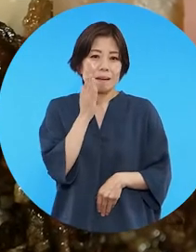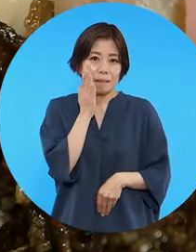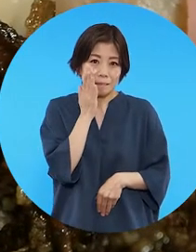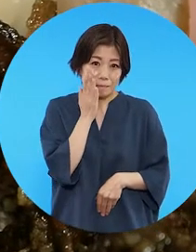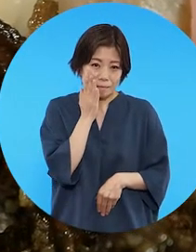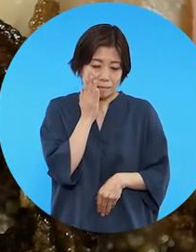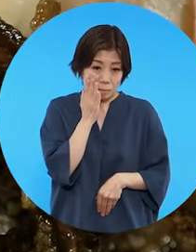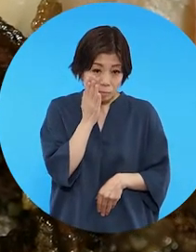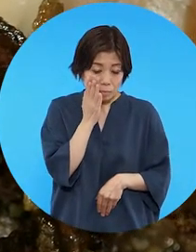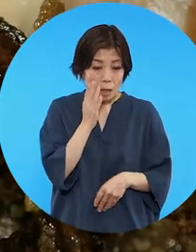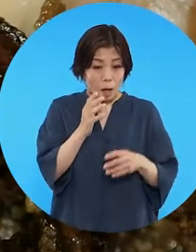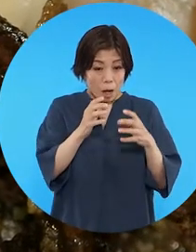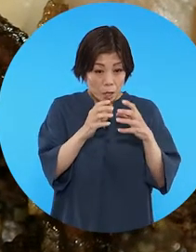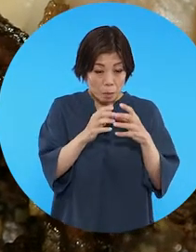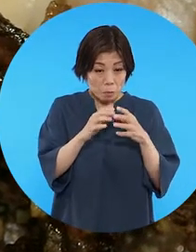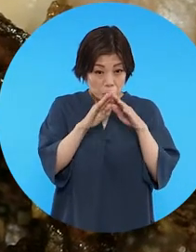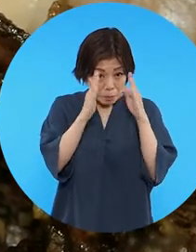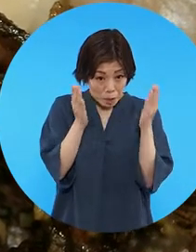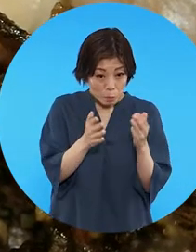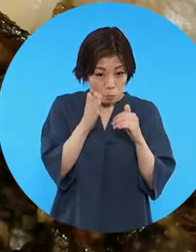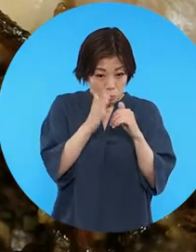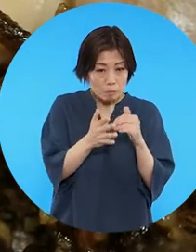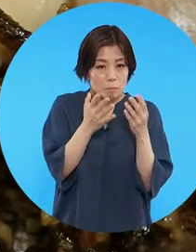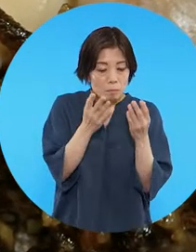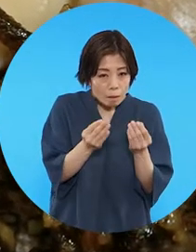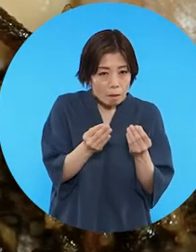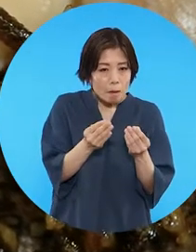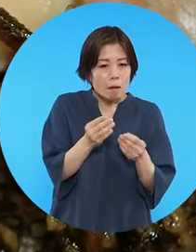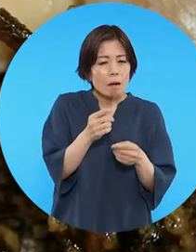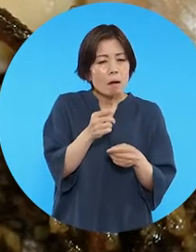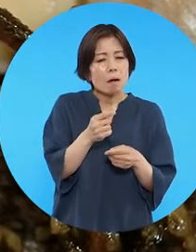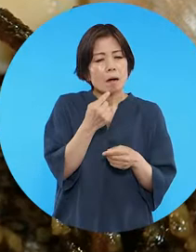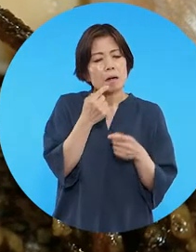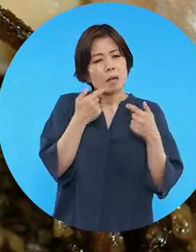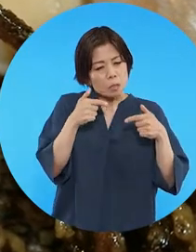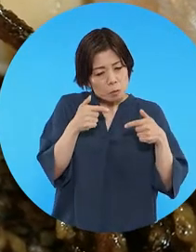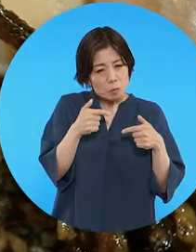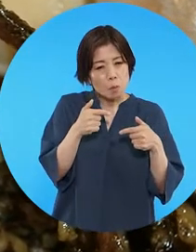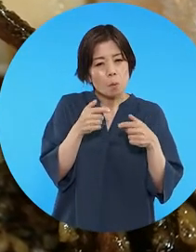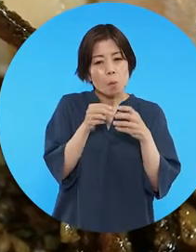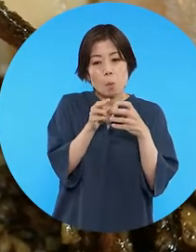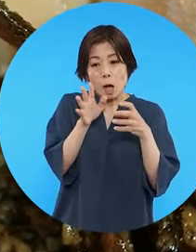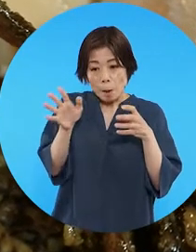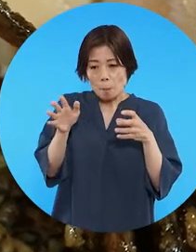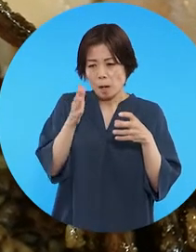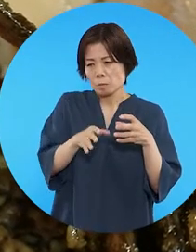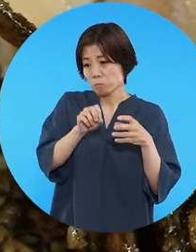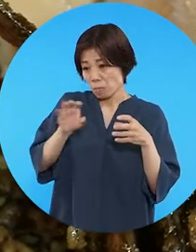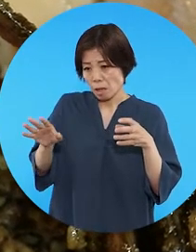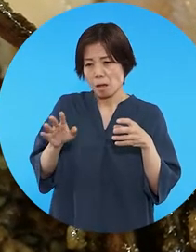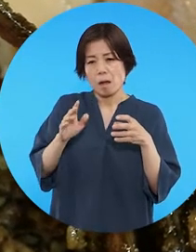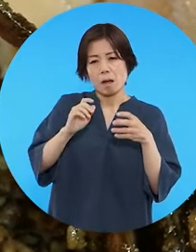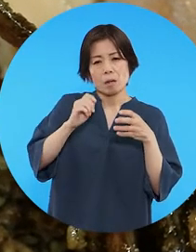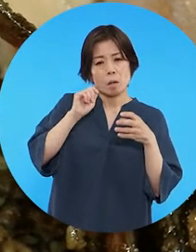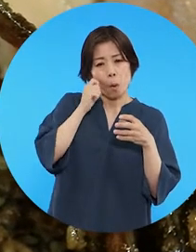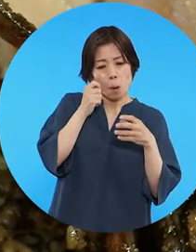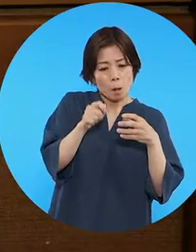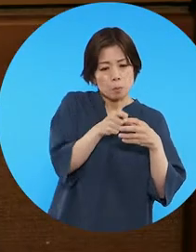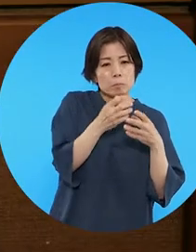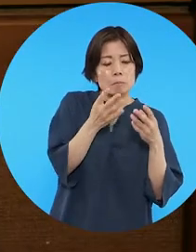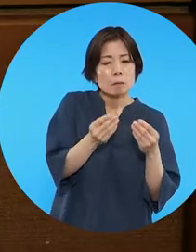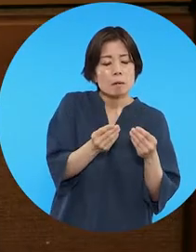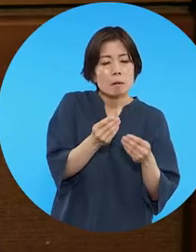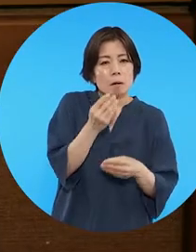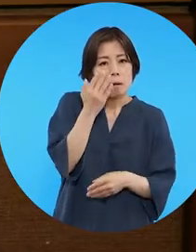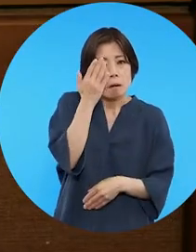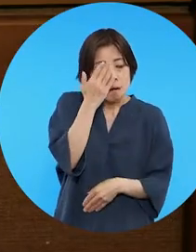美味しい。カブを丸々1個使ってるんですけれども、私いつも葉と皮って捨ててしまっていたんですよ。こん